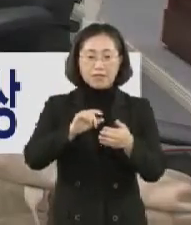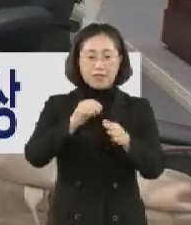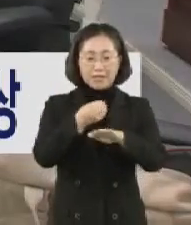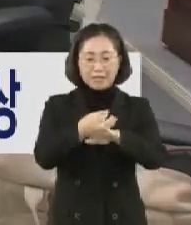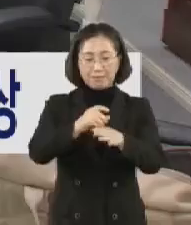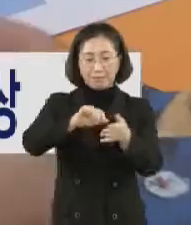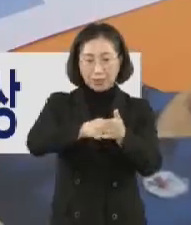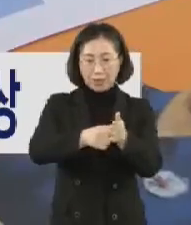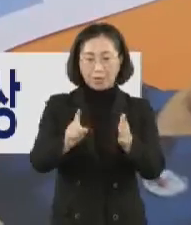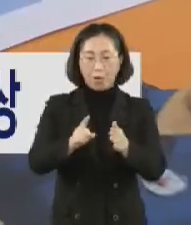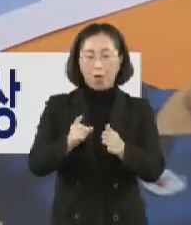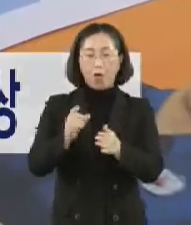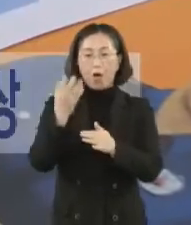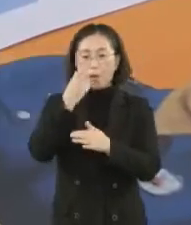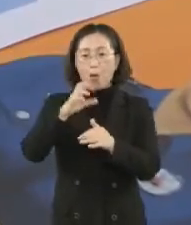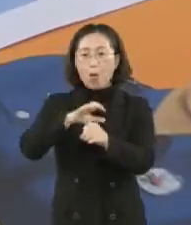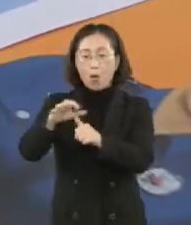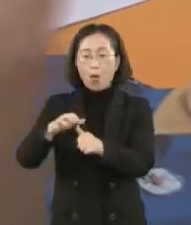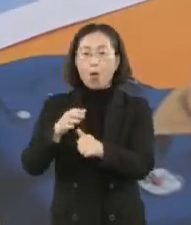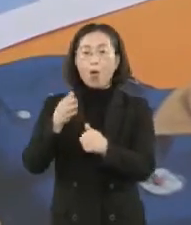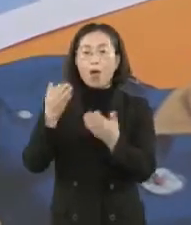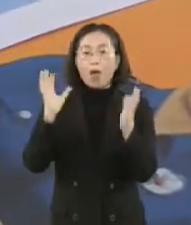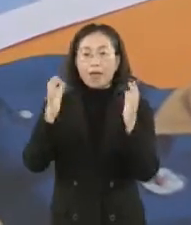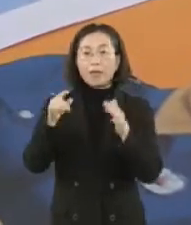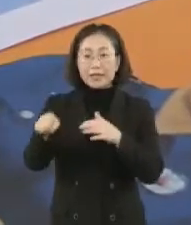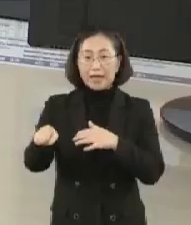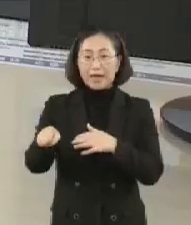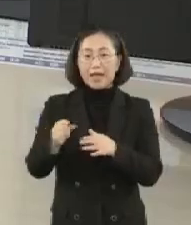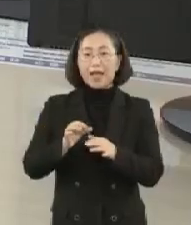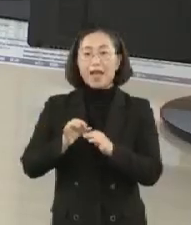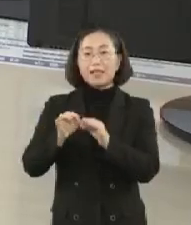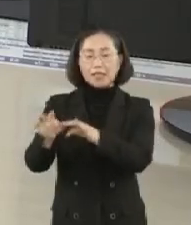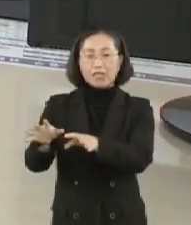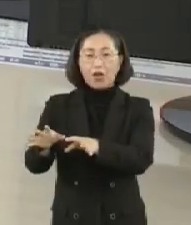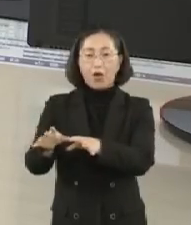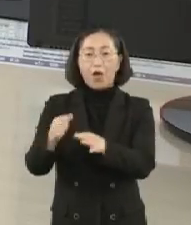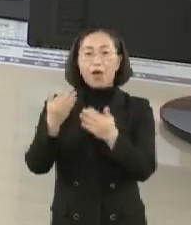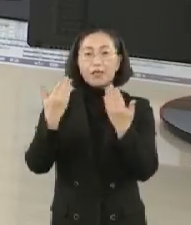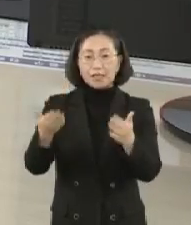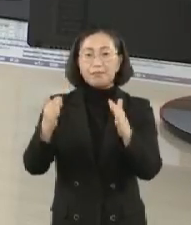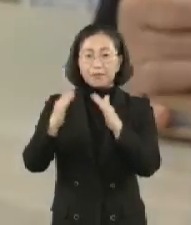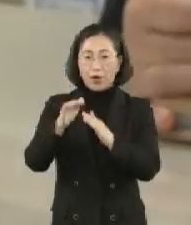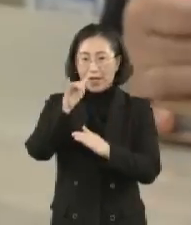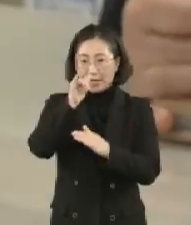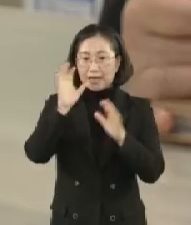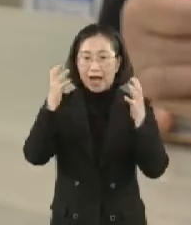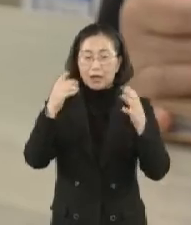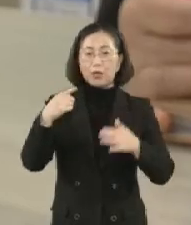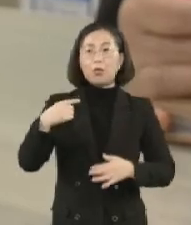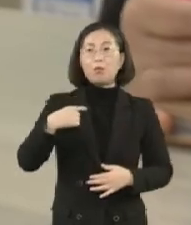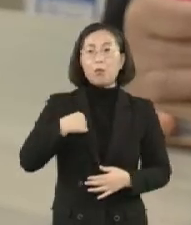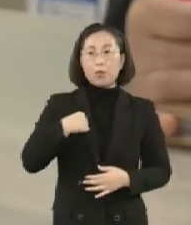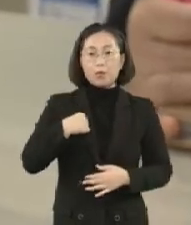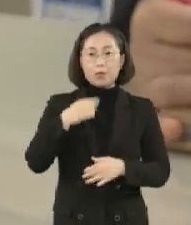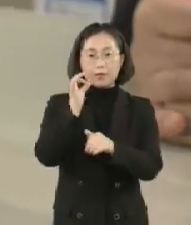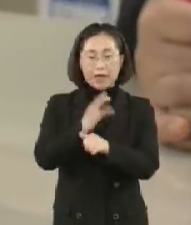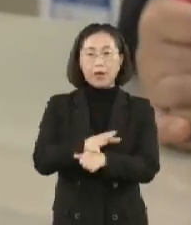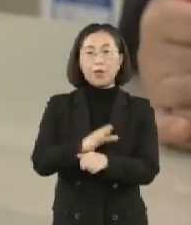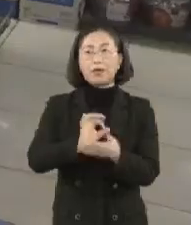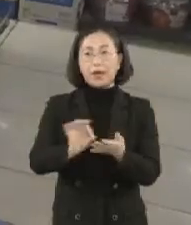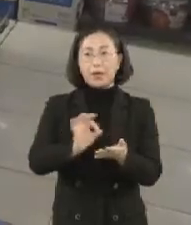아동보호 전문기관 인 세이브더칠드런의 기부에 학대 아동 쉼터에 있는 아동들의 의 복구 입에 사용키로